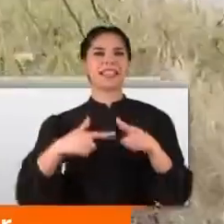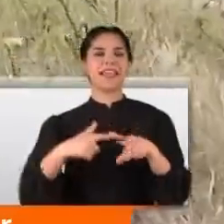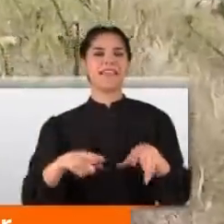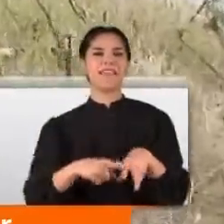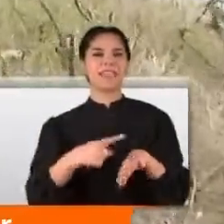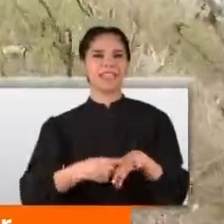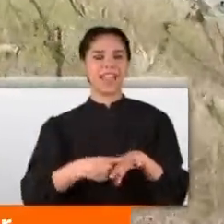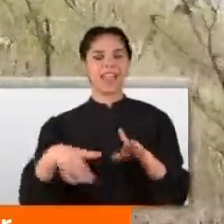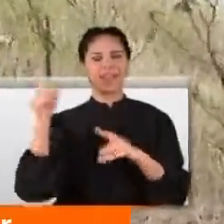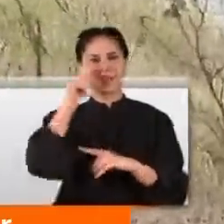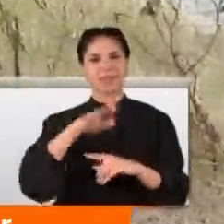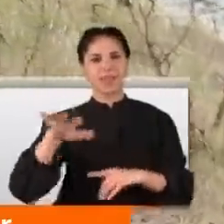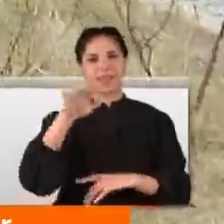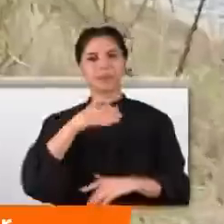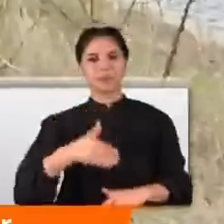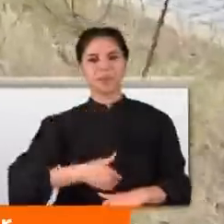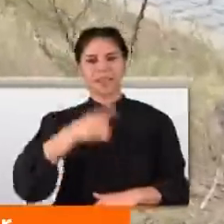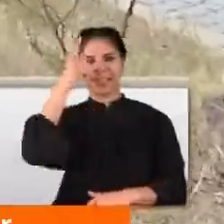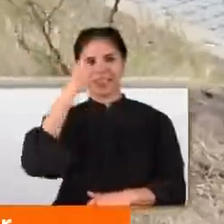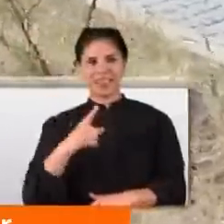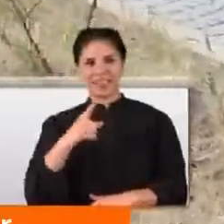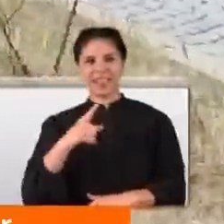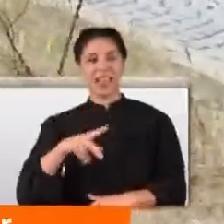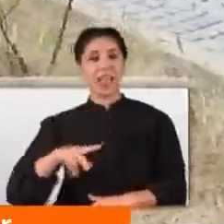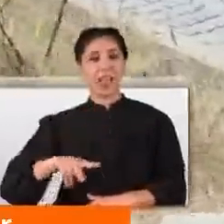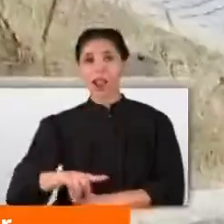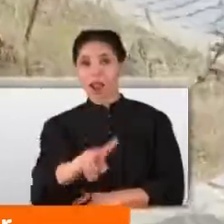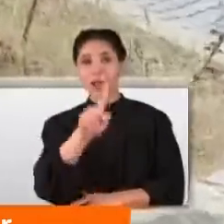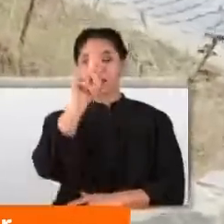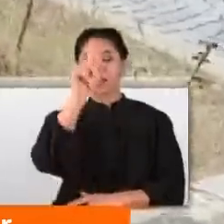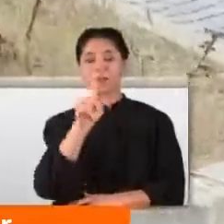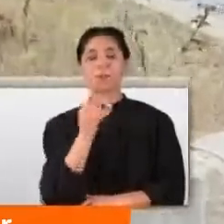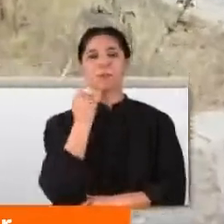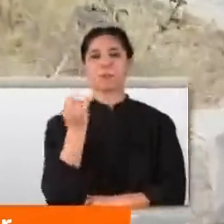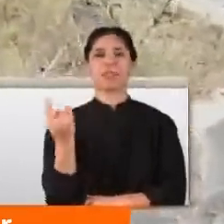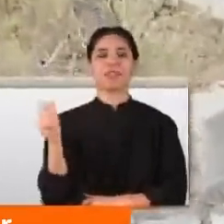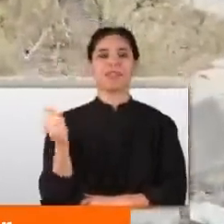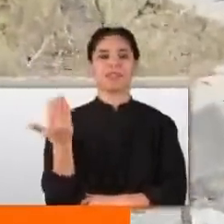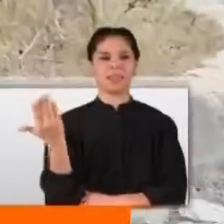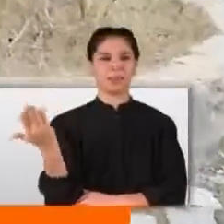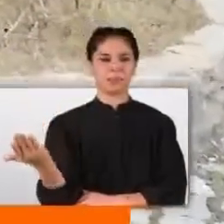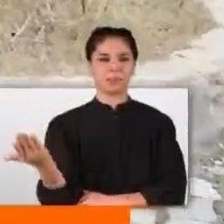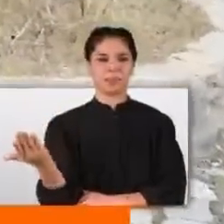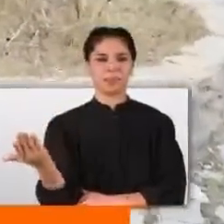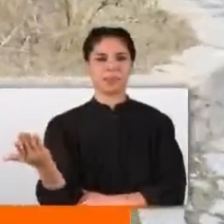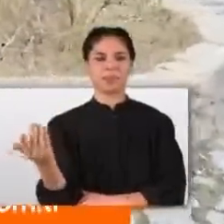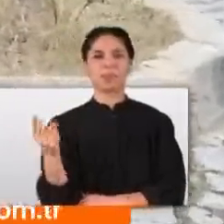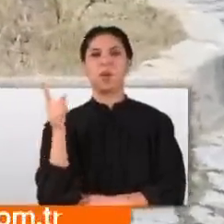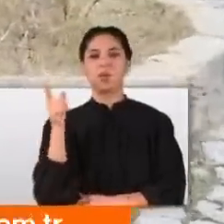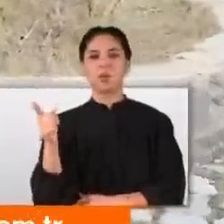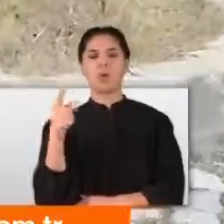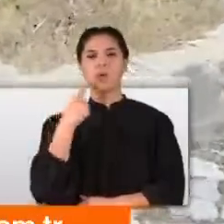Kağıthane İstanbul Havalimanı metrosunun ilk seferinin en özel konuklarından biriydi Defne İmece. Çünkü Vatman